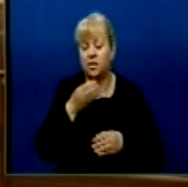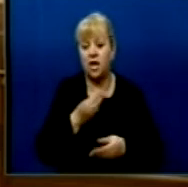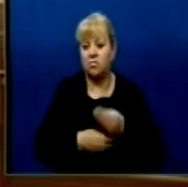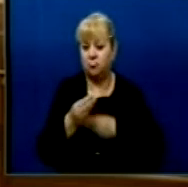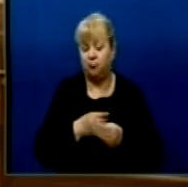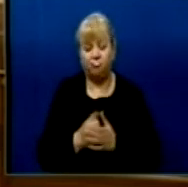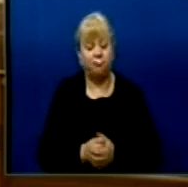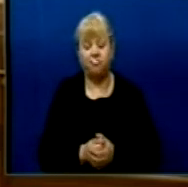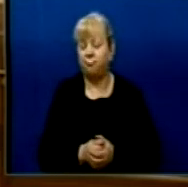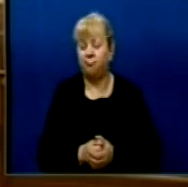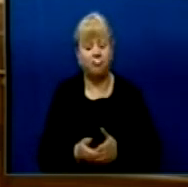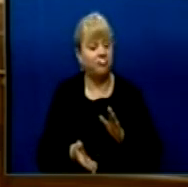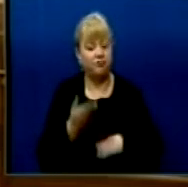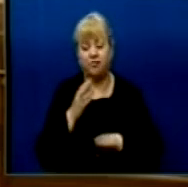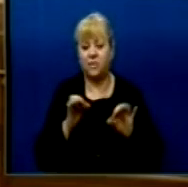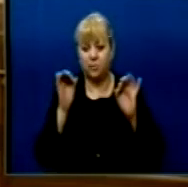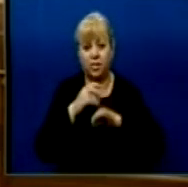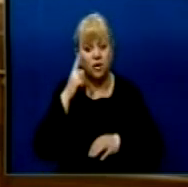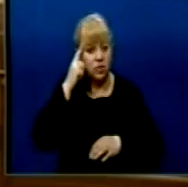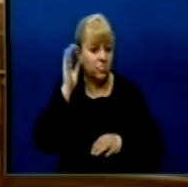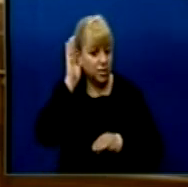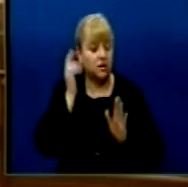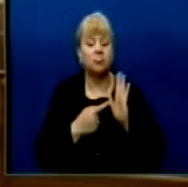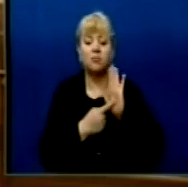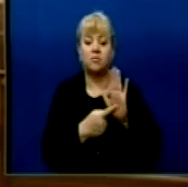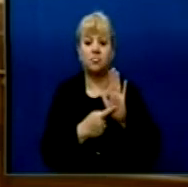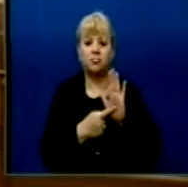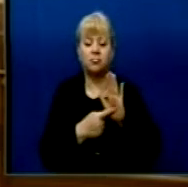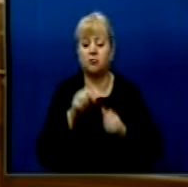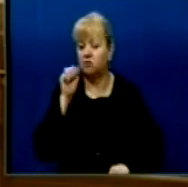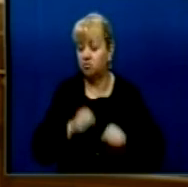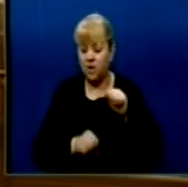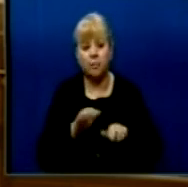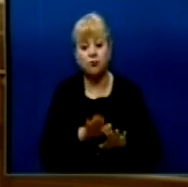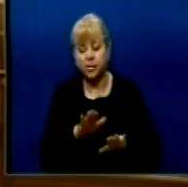ekonomik. Në rastin më të mirë, ky kryeminist na tregoi që është më i aftë mi shtru do pllaka më të